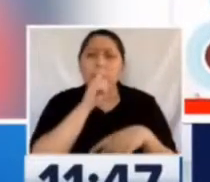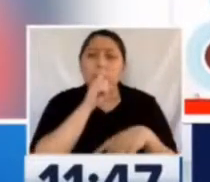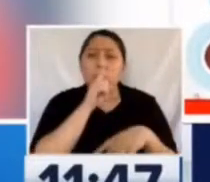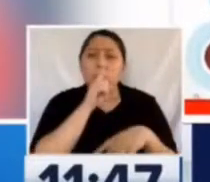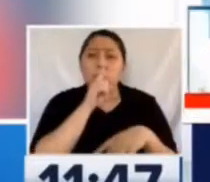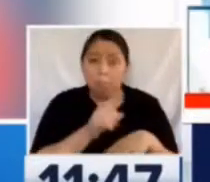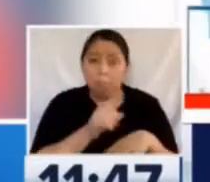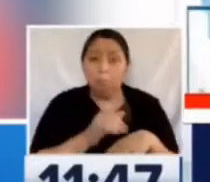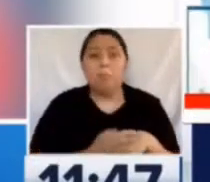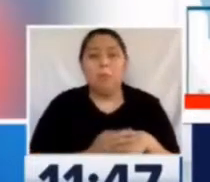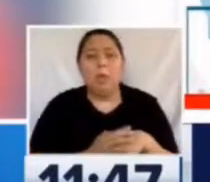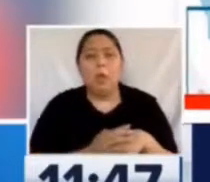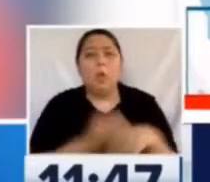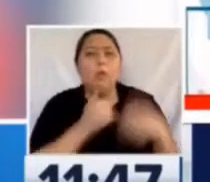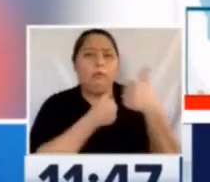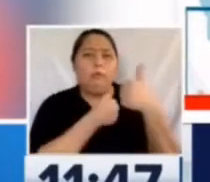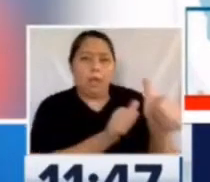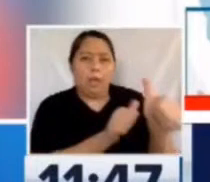Tinuturo natin